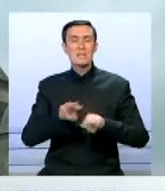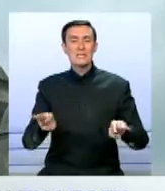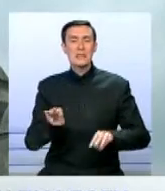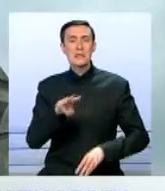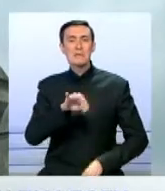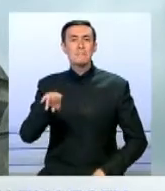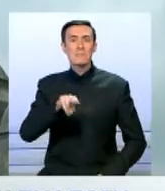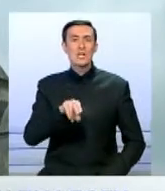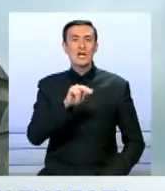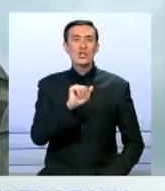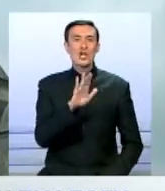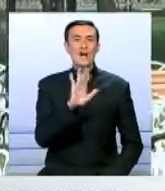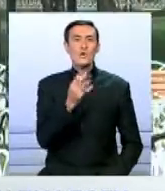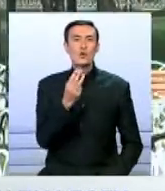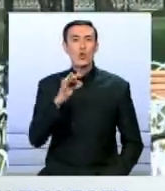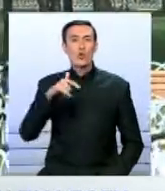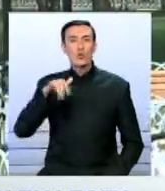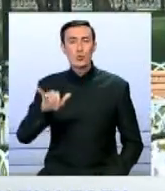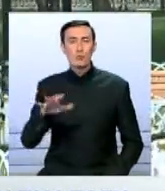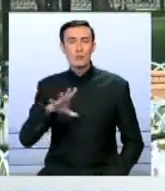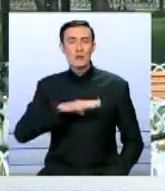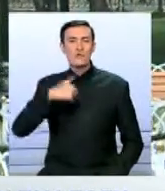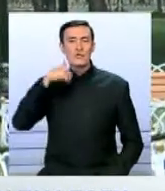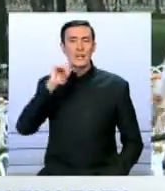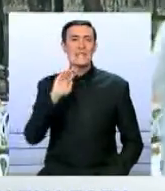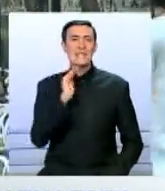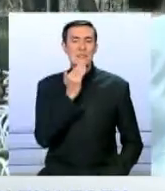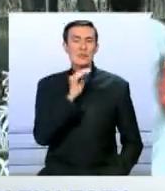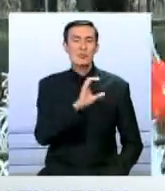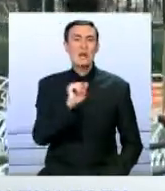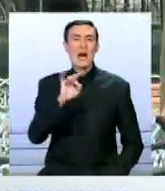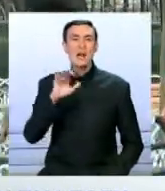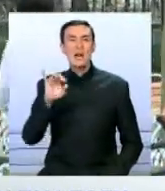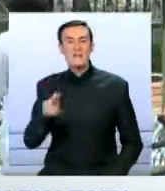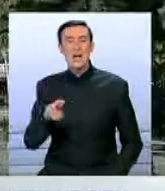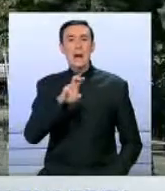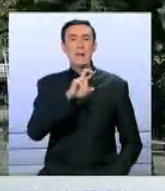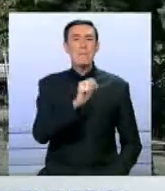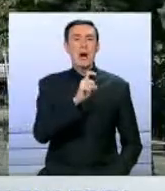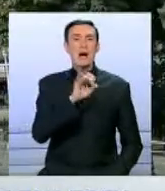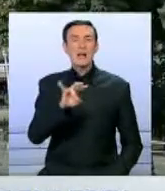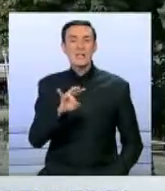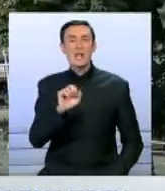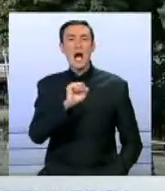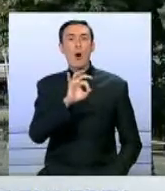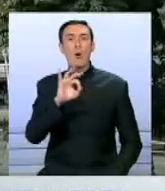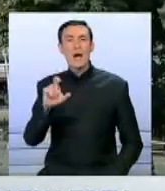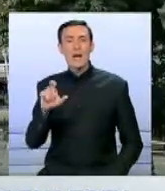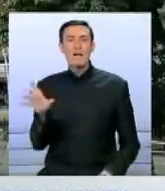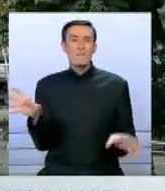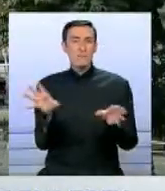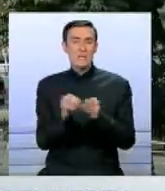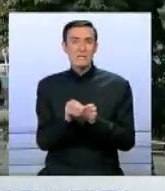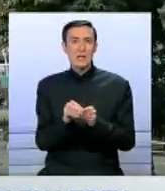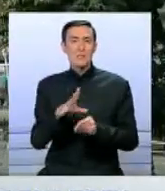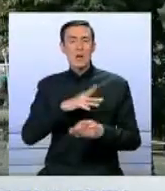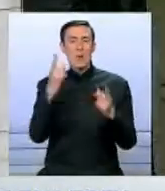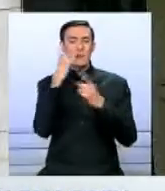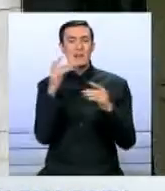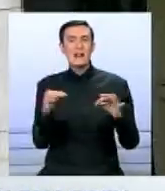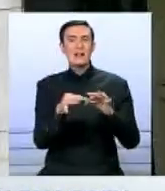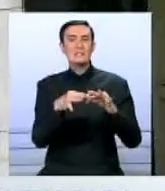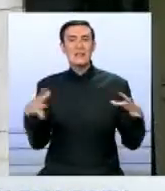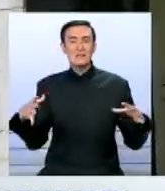дел Мевлют Чавушоглу. Напомню, накануне Египет, Саудовская Аравия, Бахрейн и Объединенные Арабские Эмираты объявили о